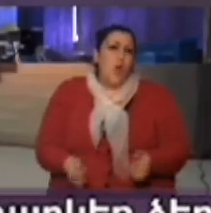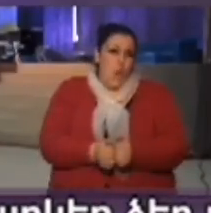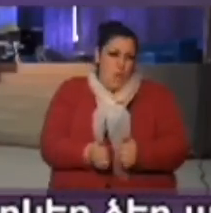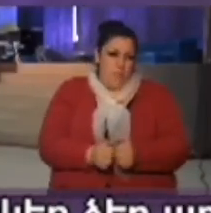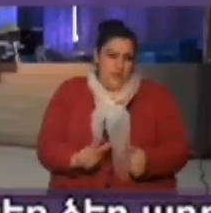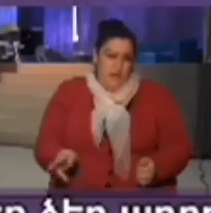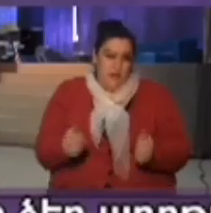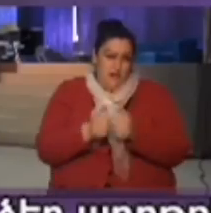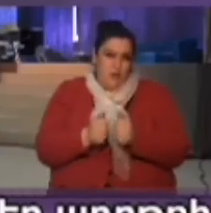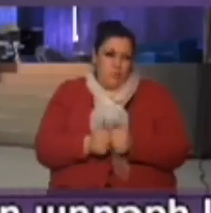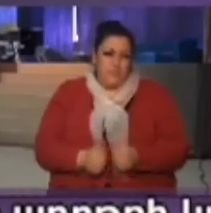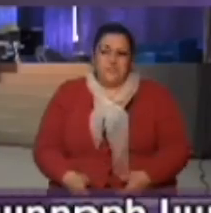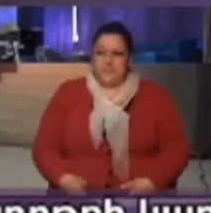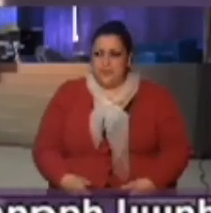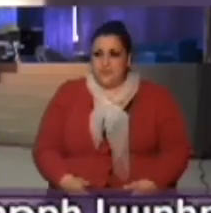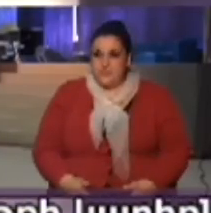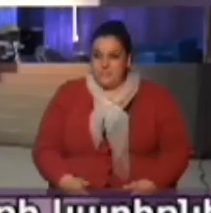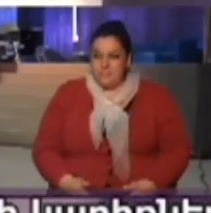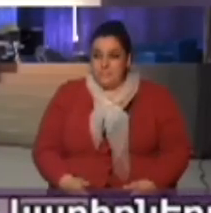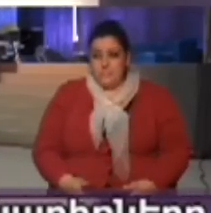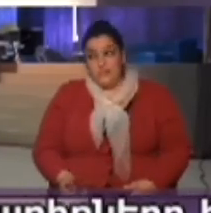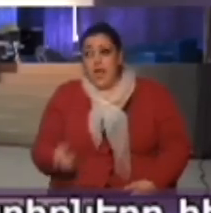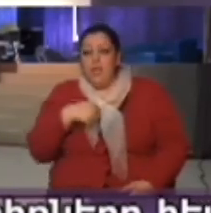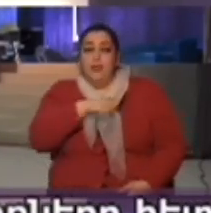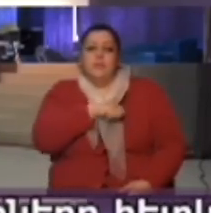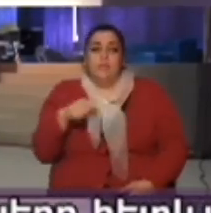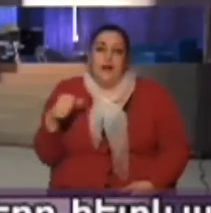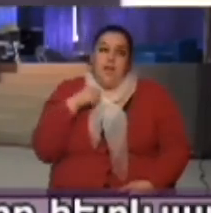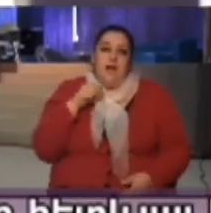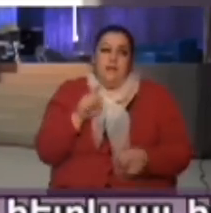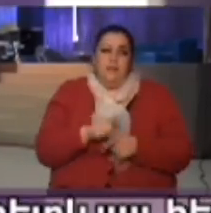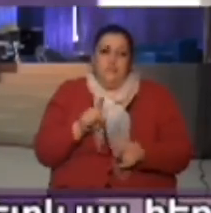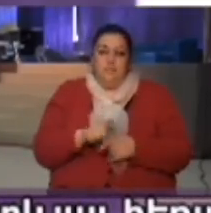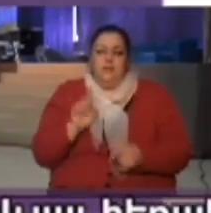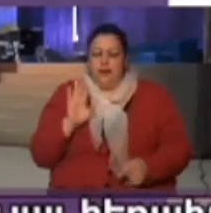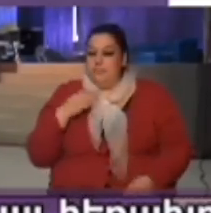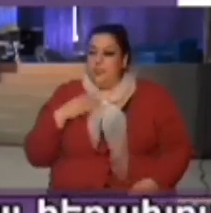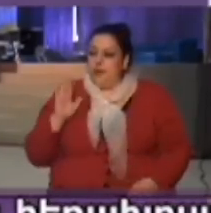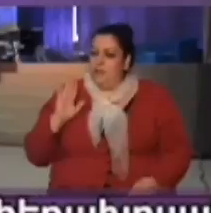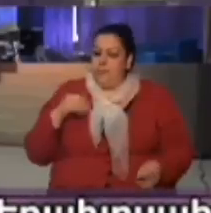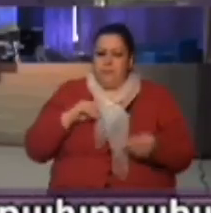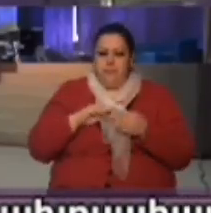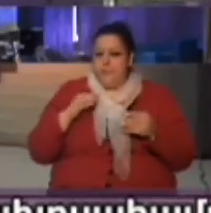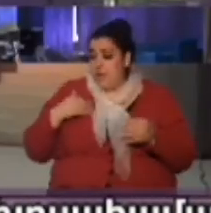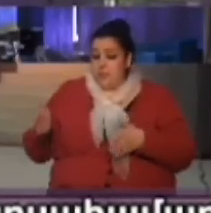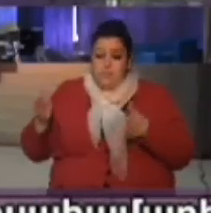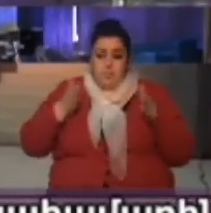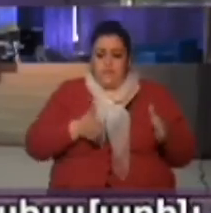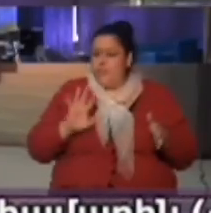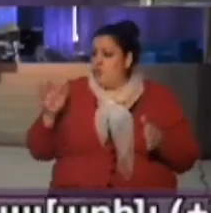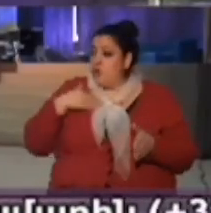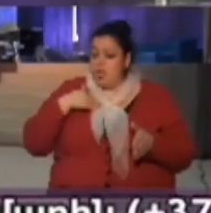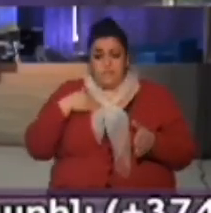Ցանկագինս, մենք մեզ այդպես համոզում ենք, մենք մեզ վերցնում ենք, բերում ենք դու մի հատ կարգավիճակի մեջ, որ ասում ենք, ես այլևս այդպես